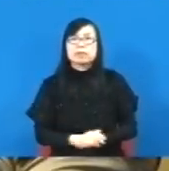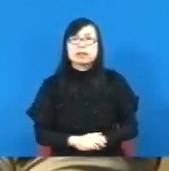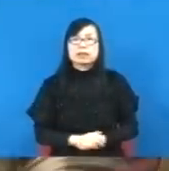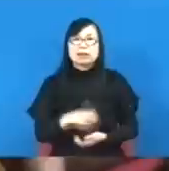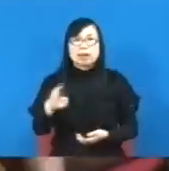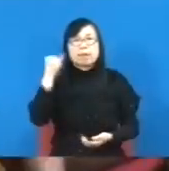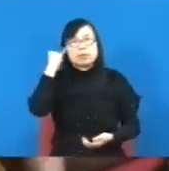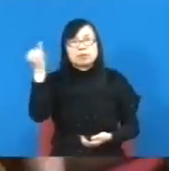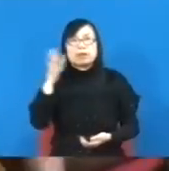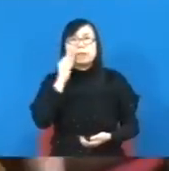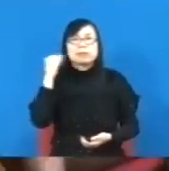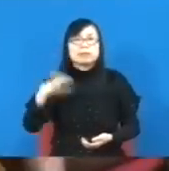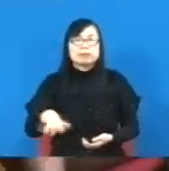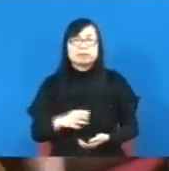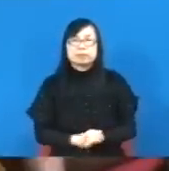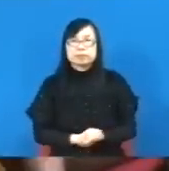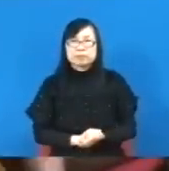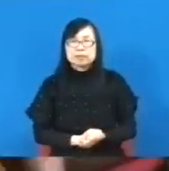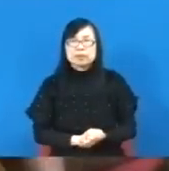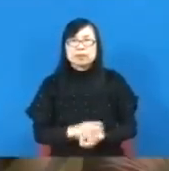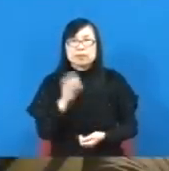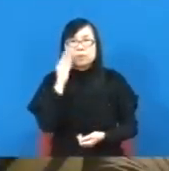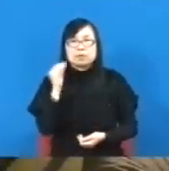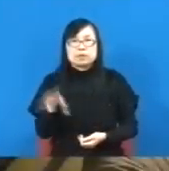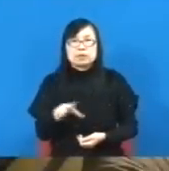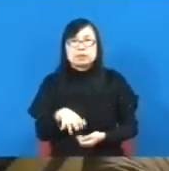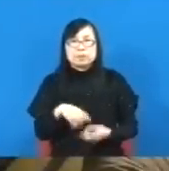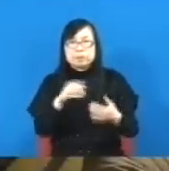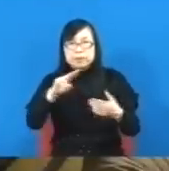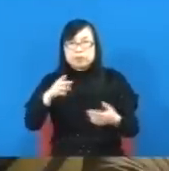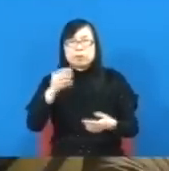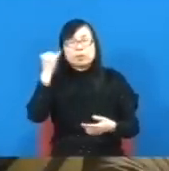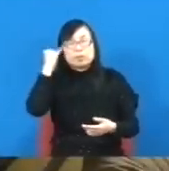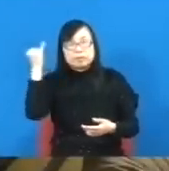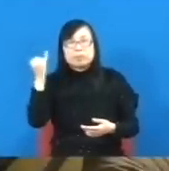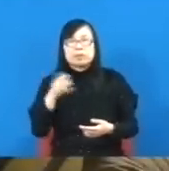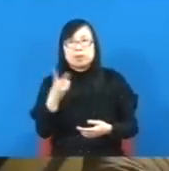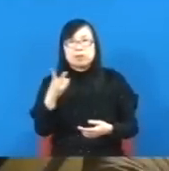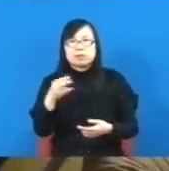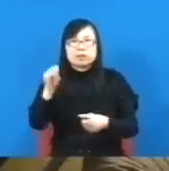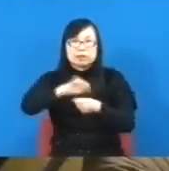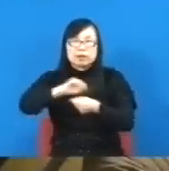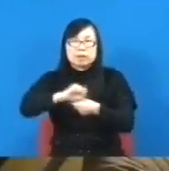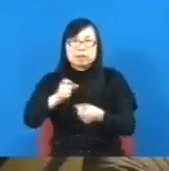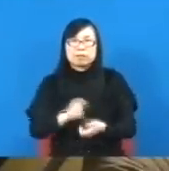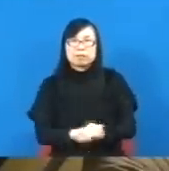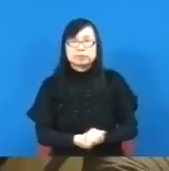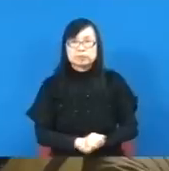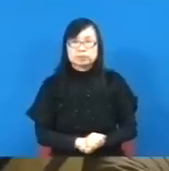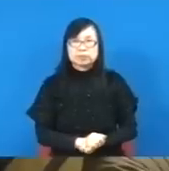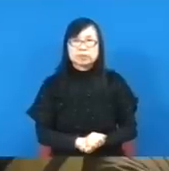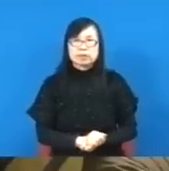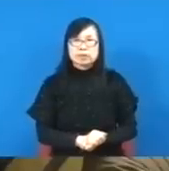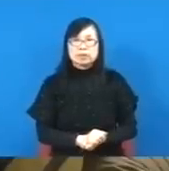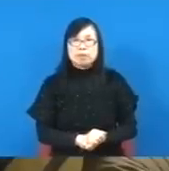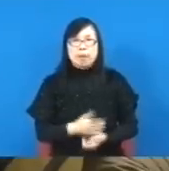無知，一係就無恥嘅啫嘛。無知就會引起無恥，無恥亦都會令到自己無知。兩樣加埋最好，係咪啊？咁